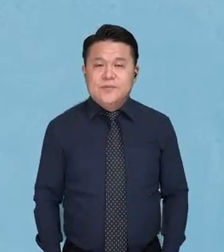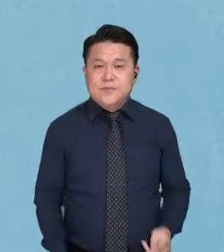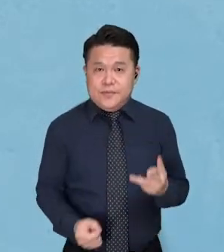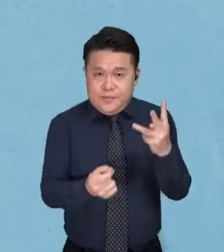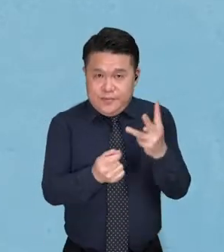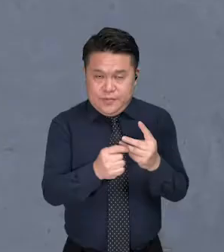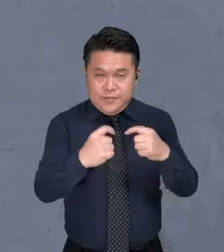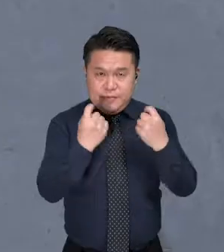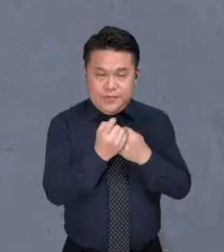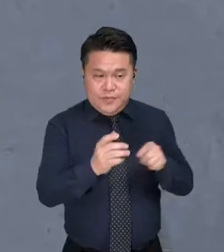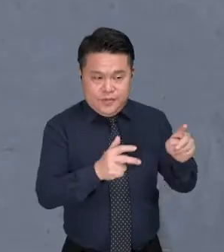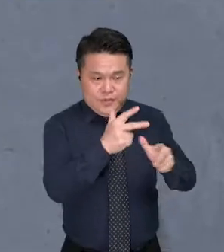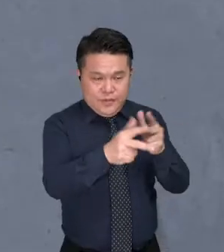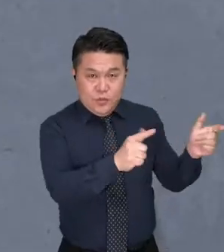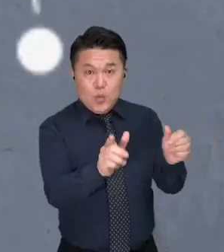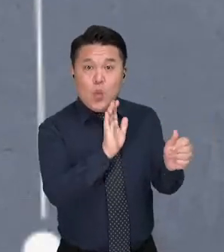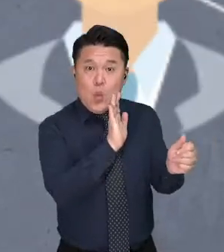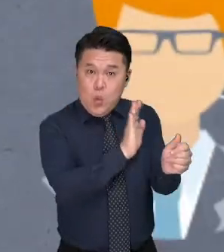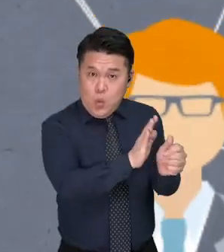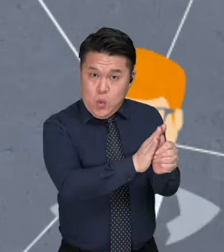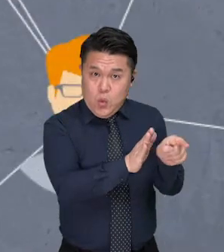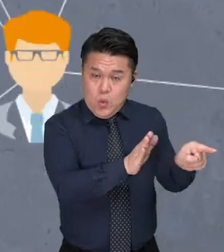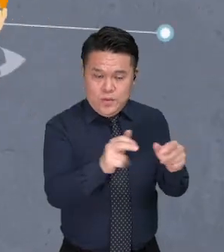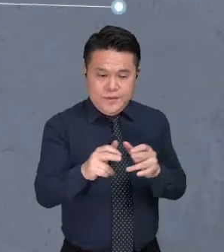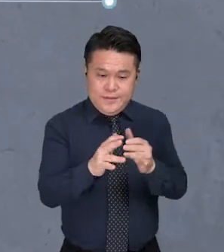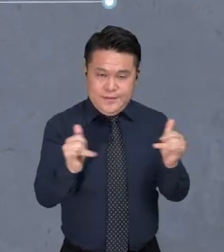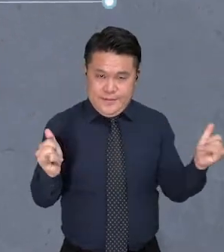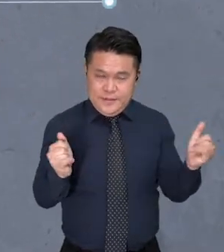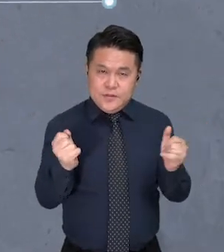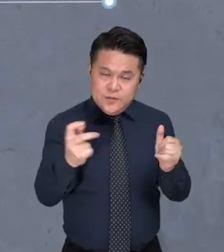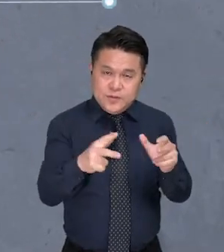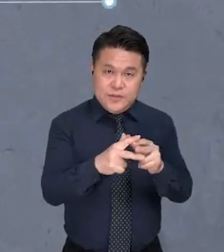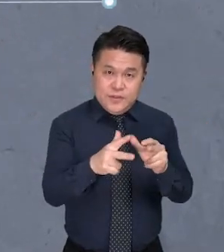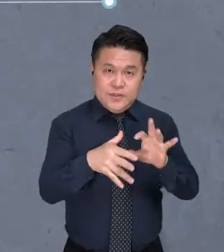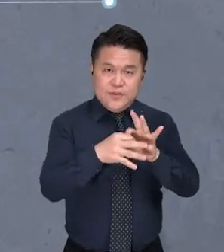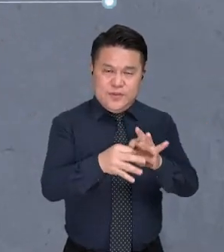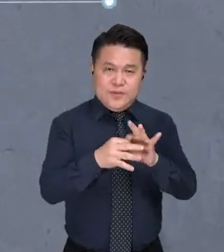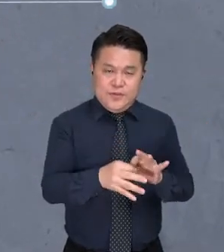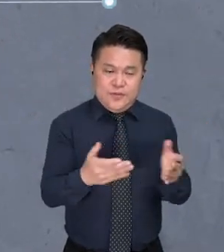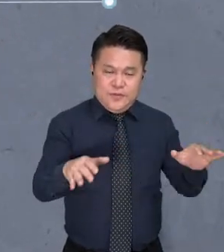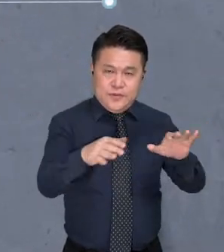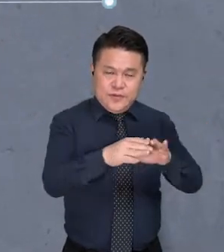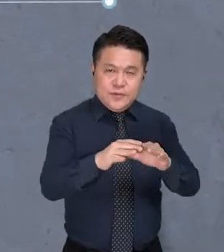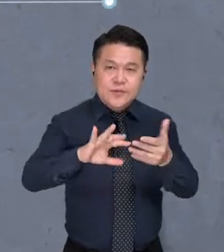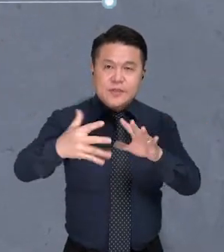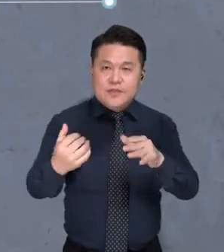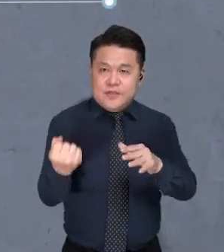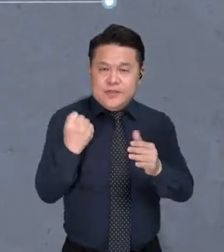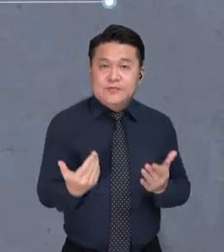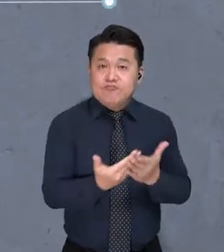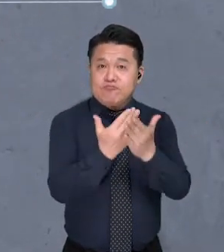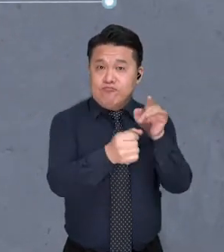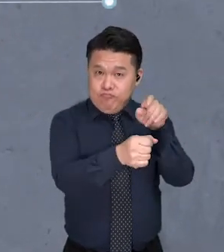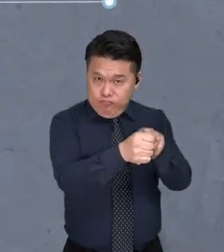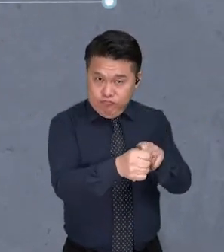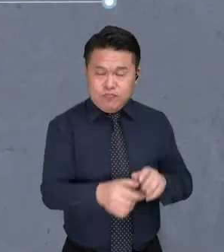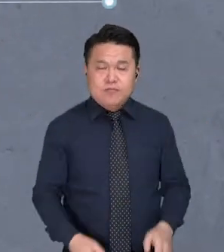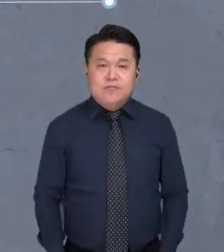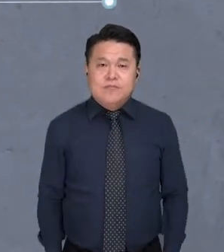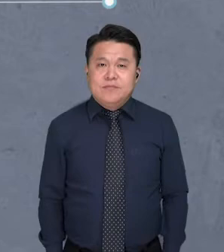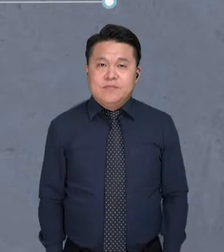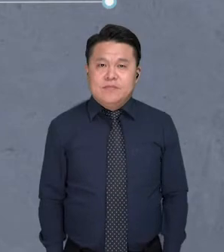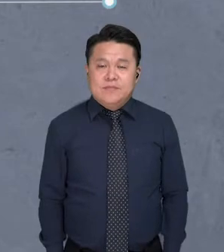셋, 민간 주도의 사업 추진을 지원함으로써 장애인 당사자 및 장애 분야 유관기관 글로벌 역량